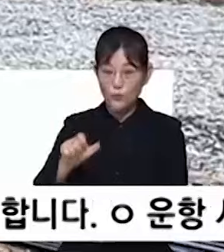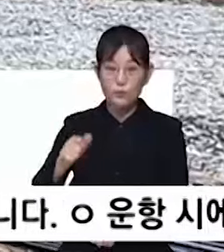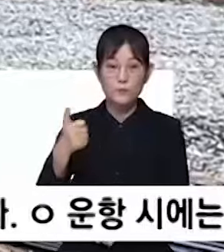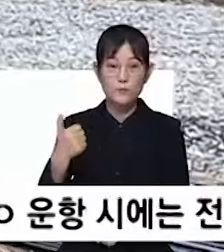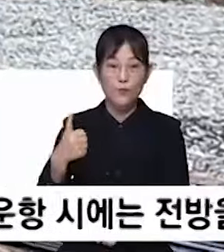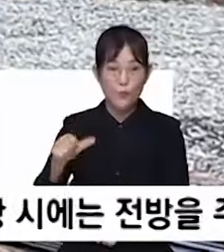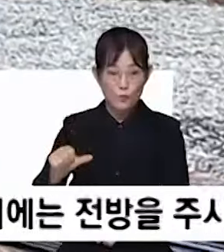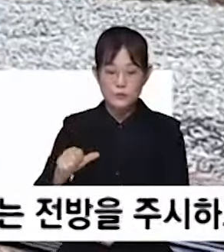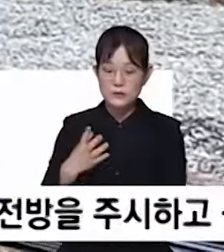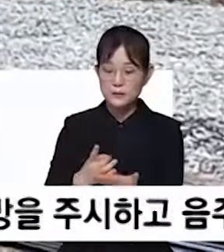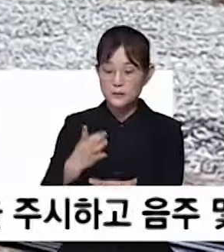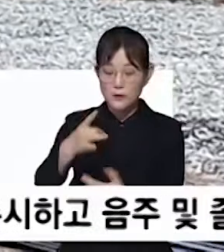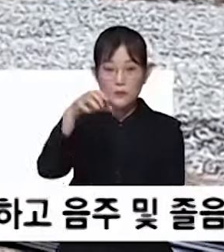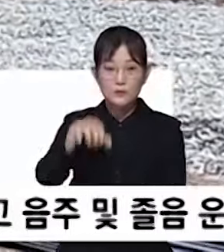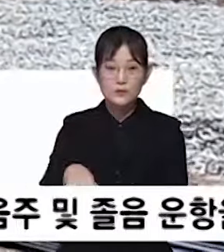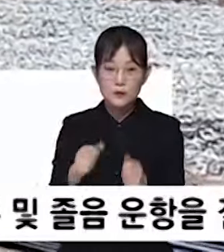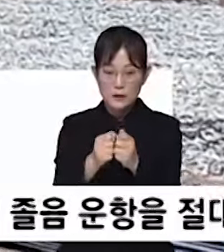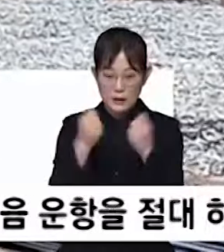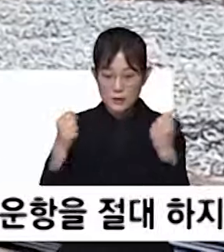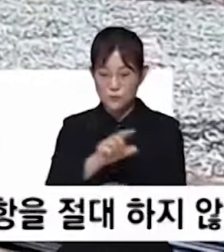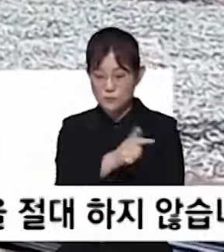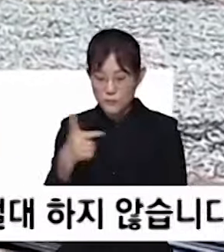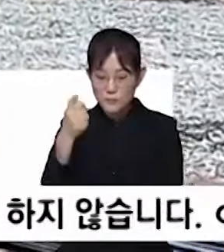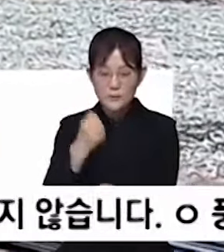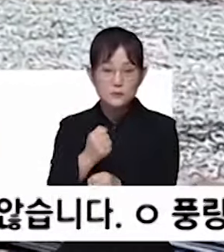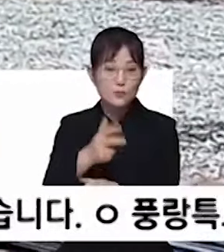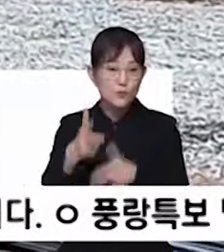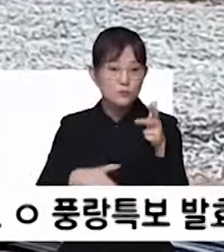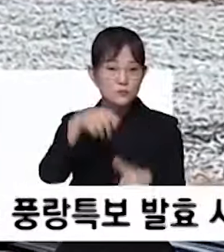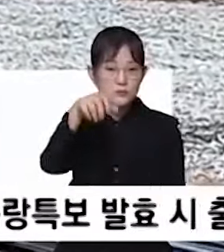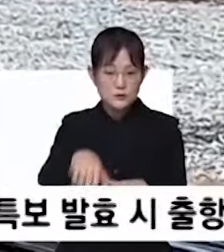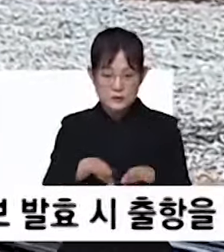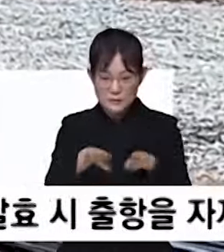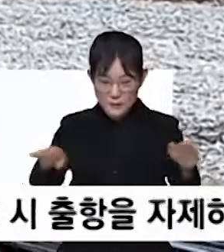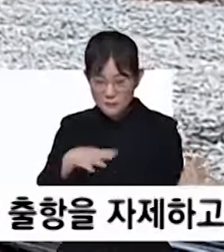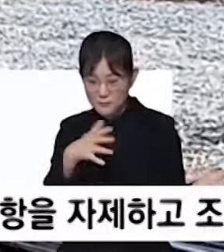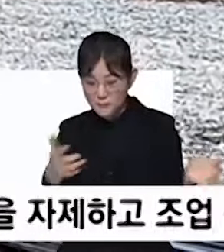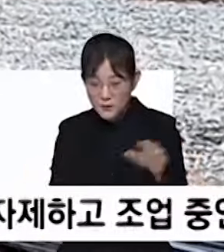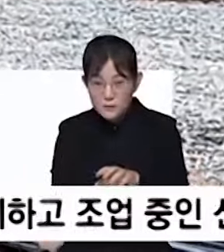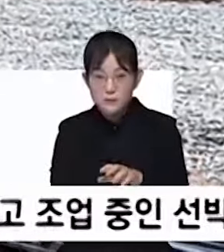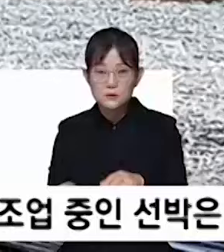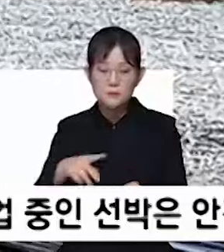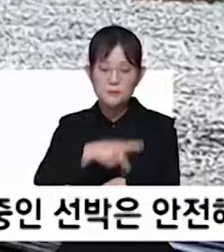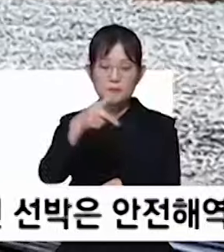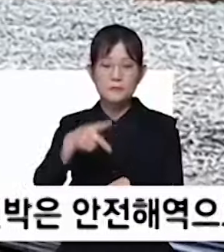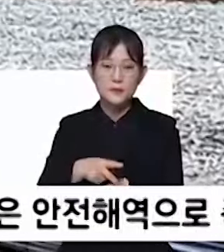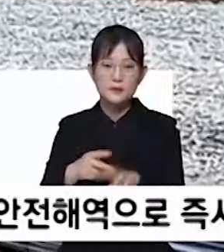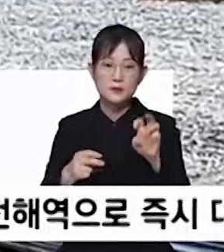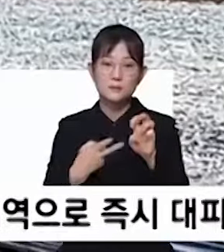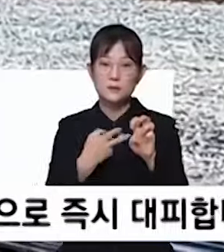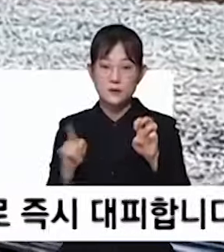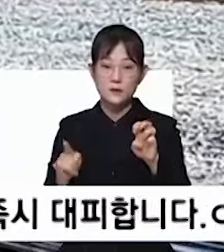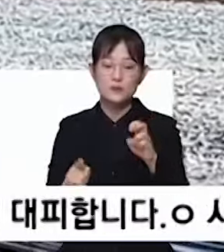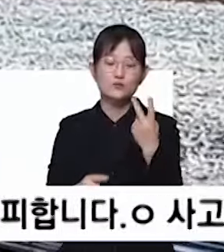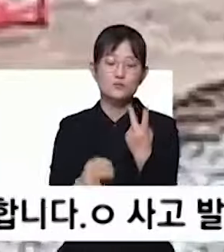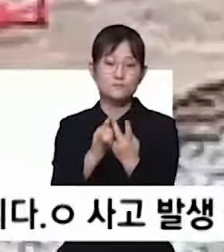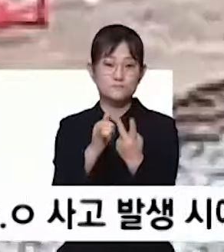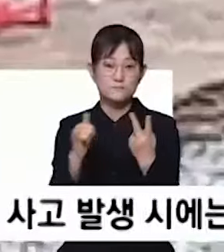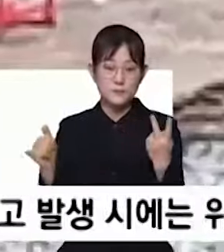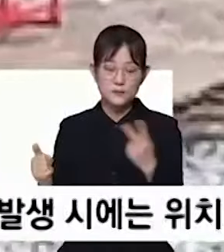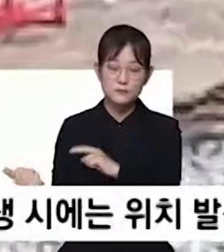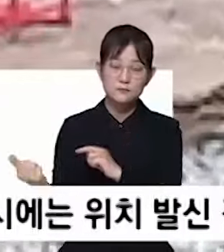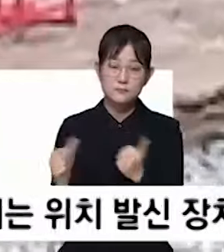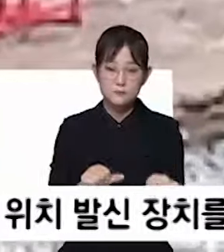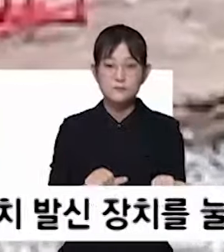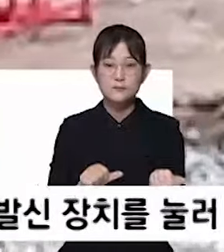담양군 월산면의 한 가구 공장에서 고소작업대가 넘어지는 사고로 필리핀 국적 30대 남성 등 두 명이